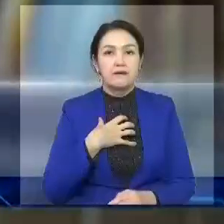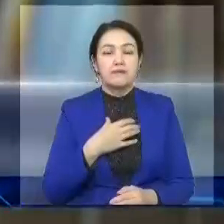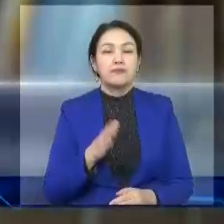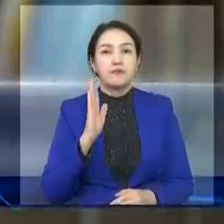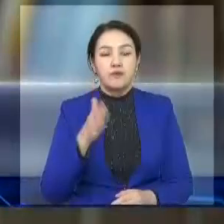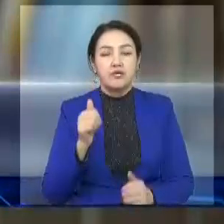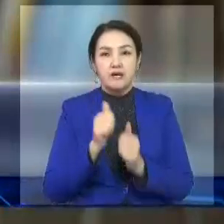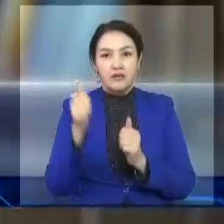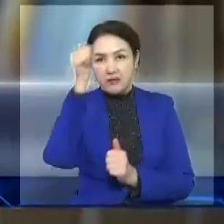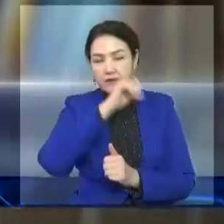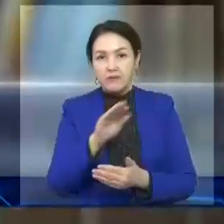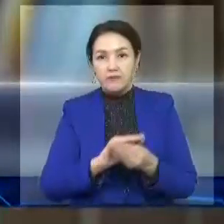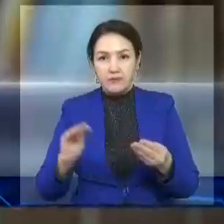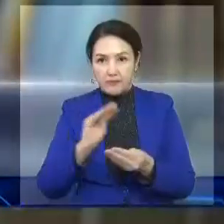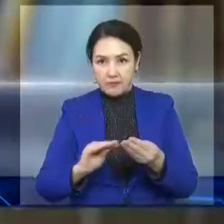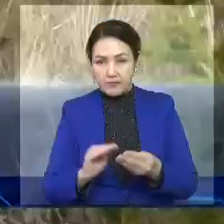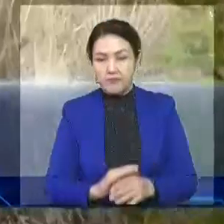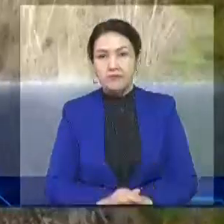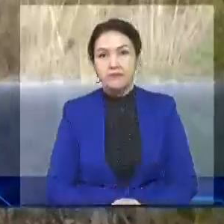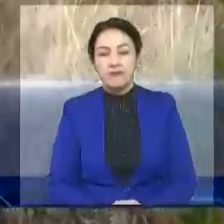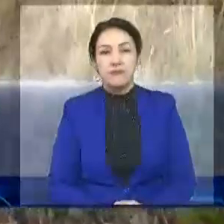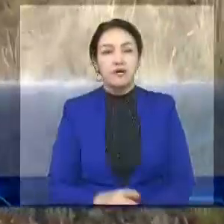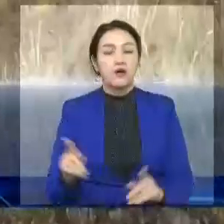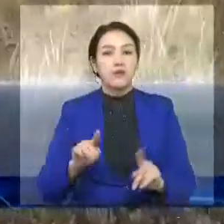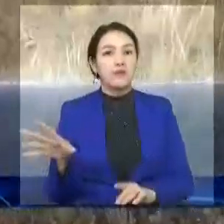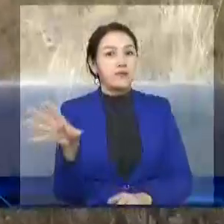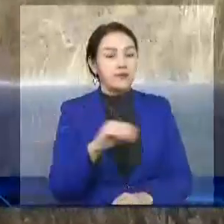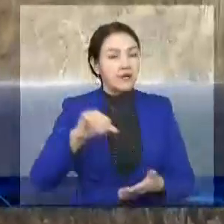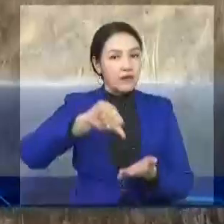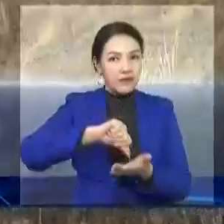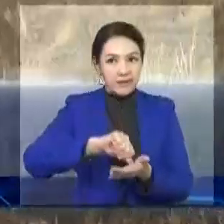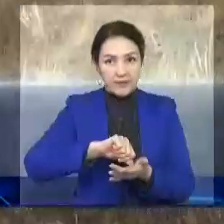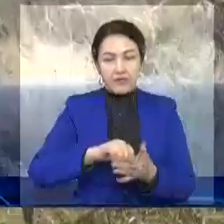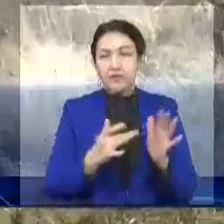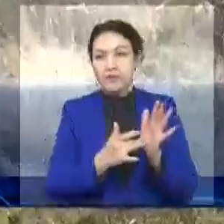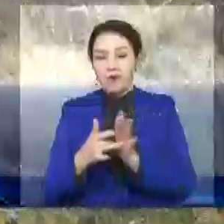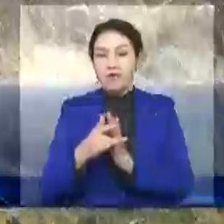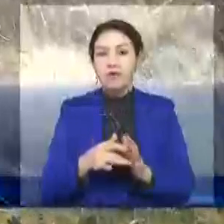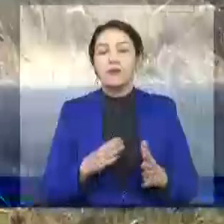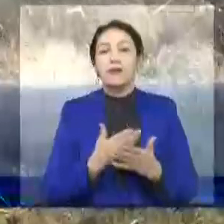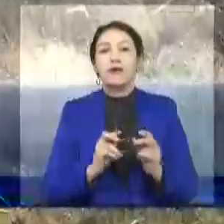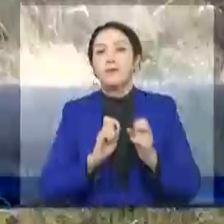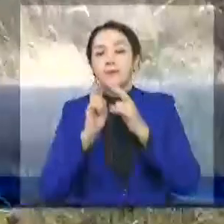Пусть каждый год этот проект повторяется, я так думаю. Отметим, что всего приняли участие в туристическом